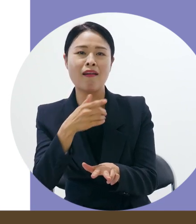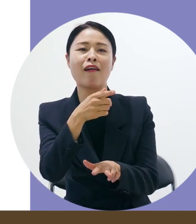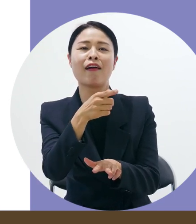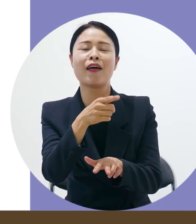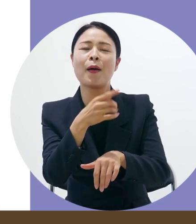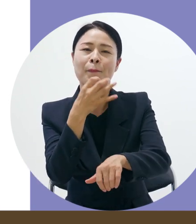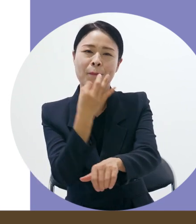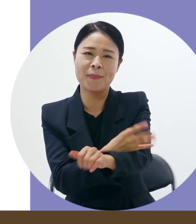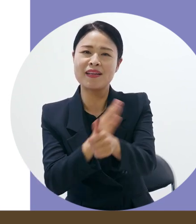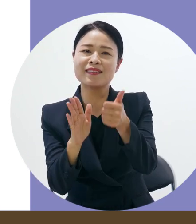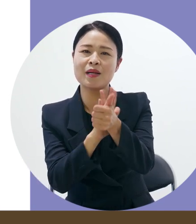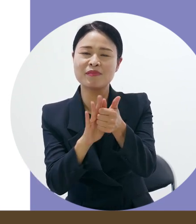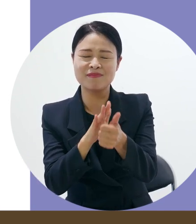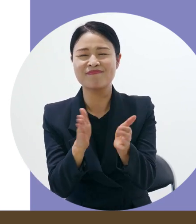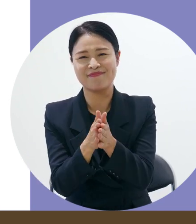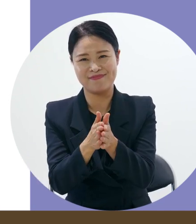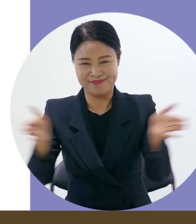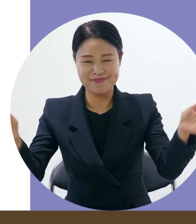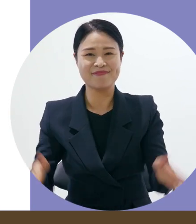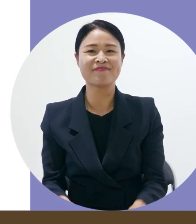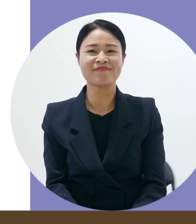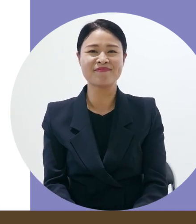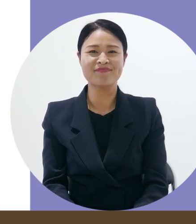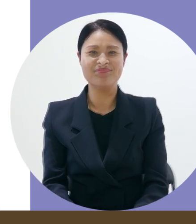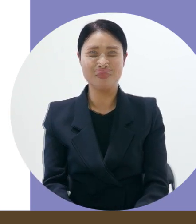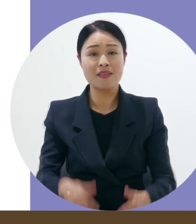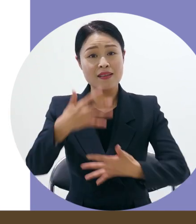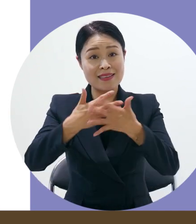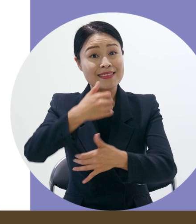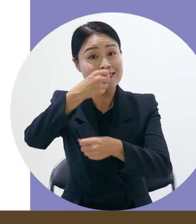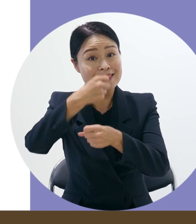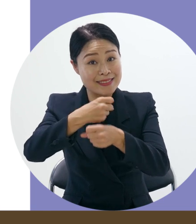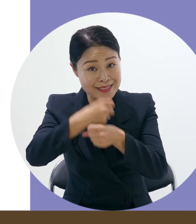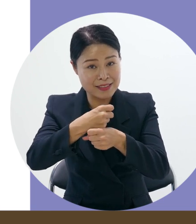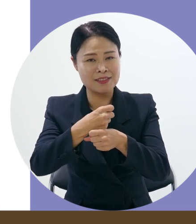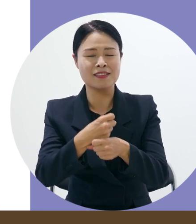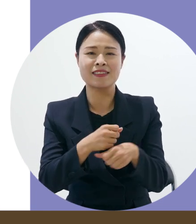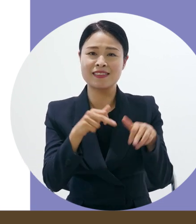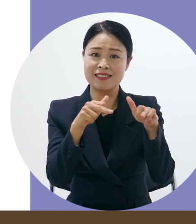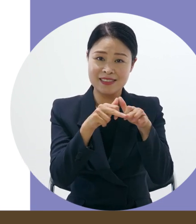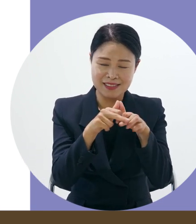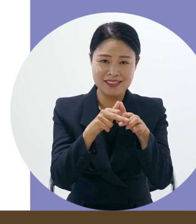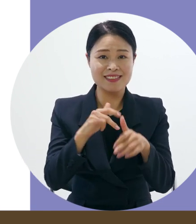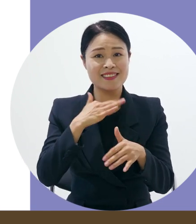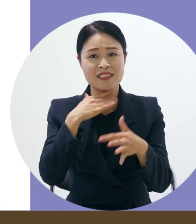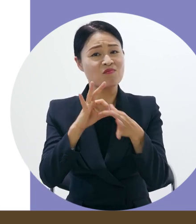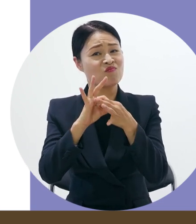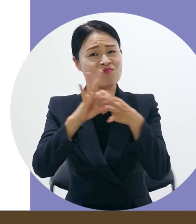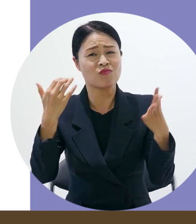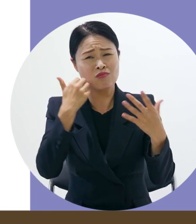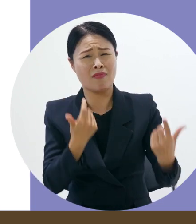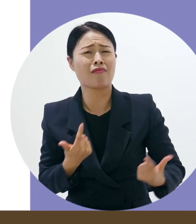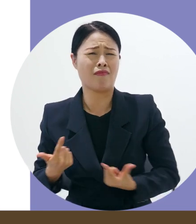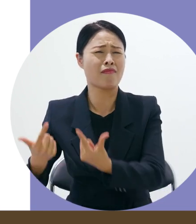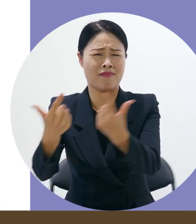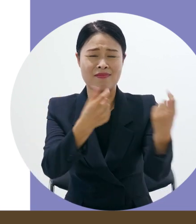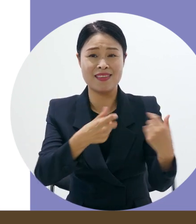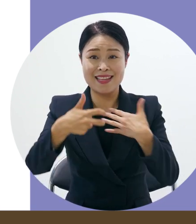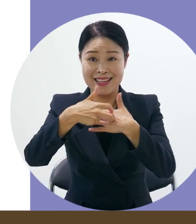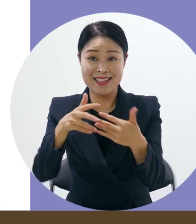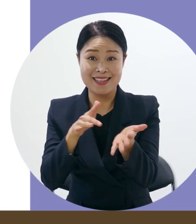의약외품 간편 검색 서비스를 도입하였습니다. 이 안내자료는 장애, 나이